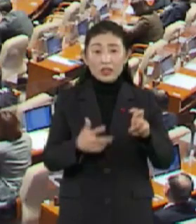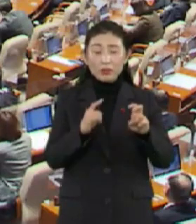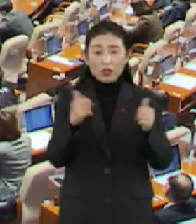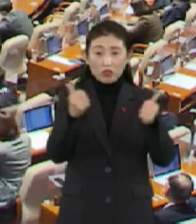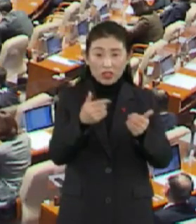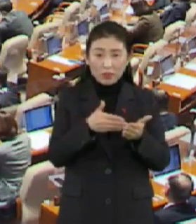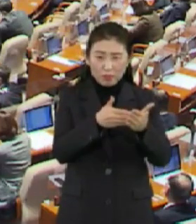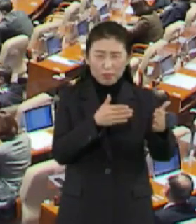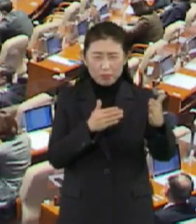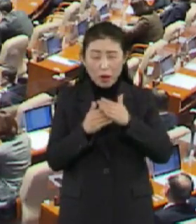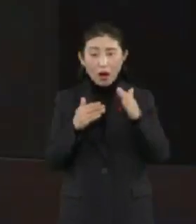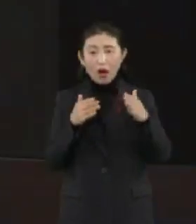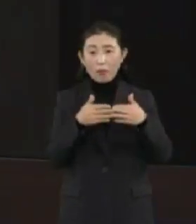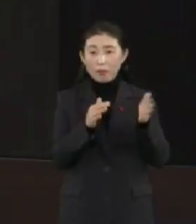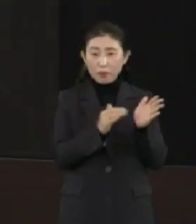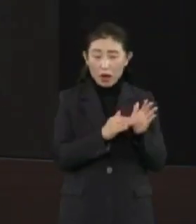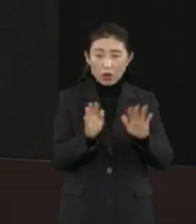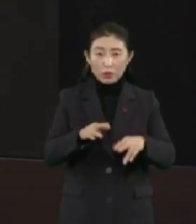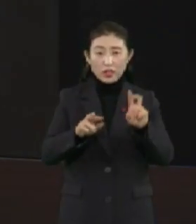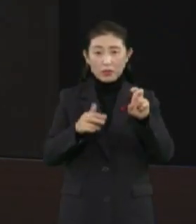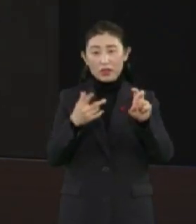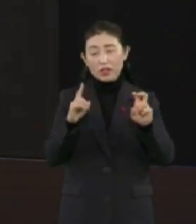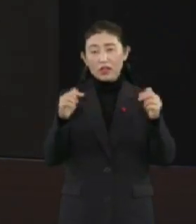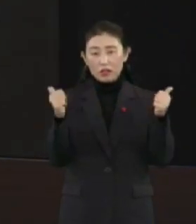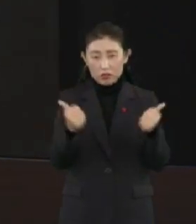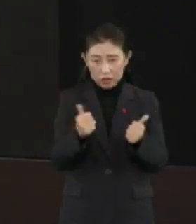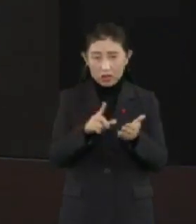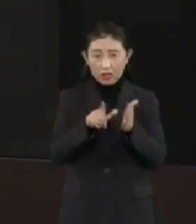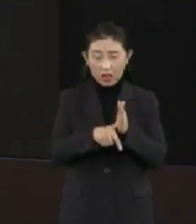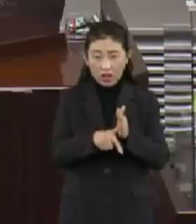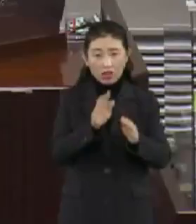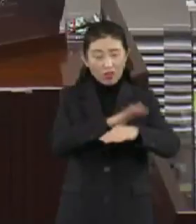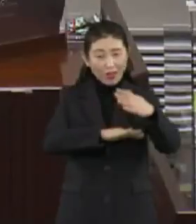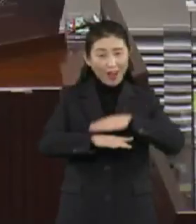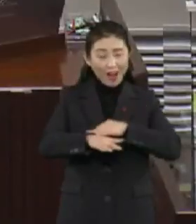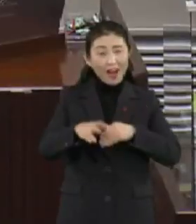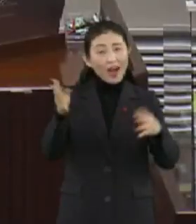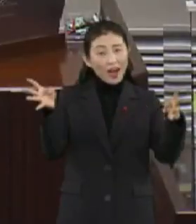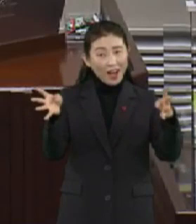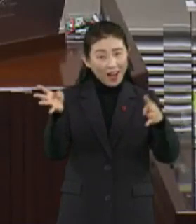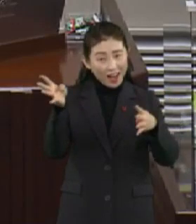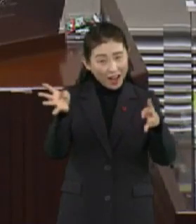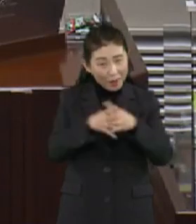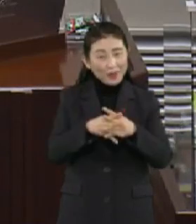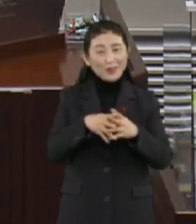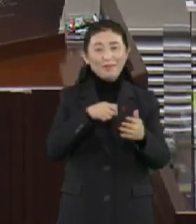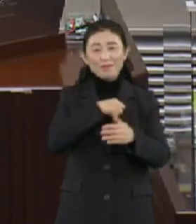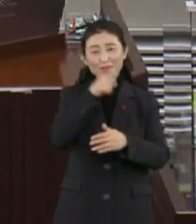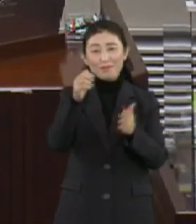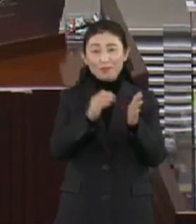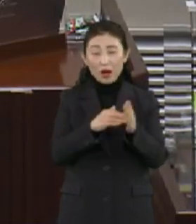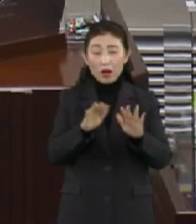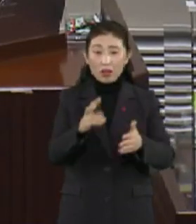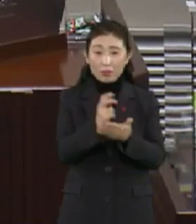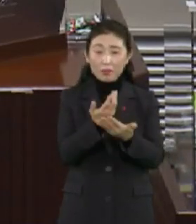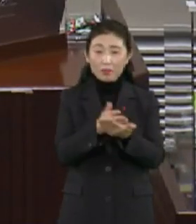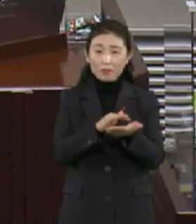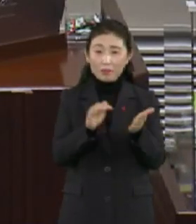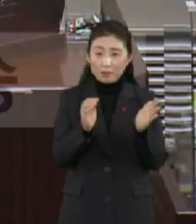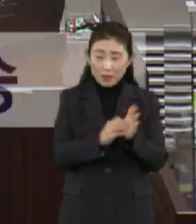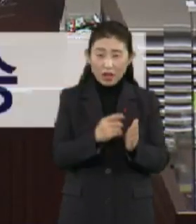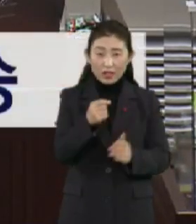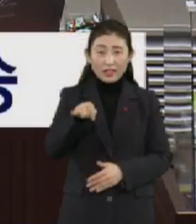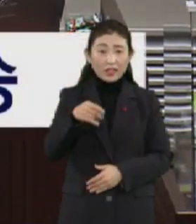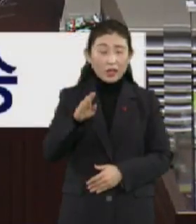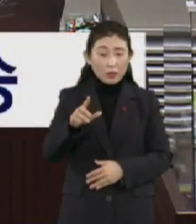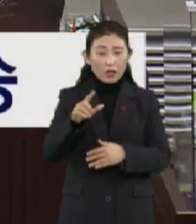때도 발의됐다가 폐기됐는데 이번 21대 국회에선 여야 합의로 통과된 겁니다. 이번 법 개정으로 TJB